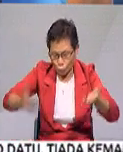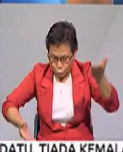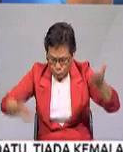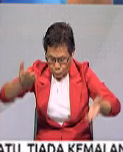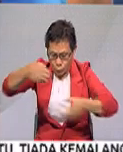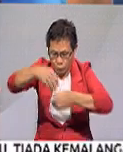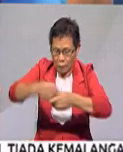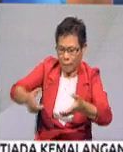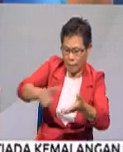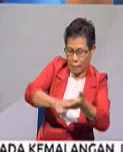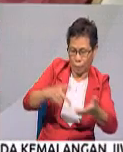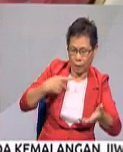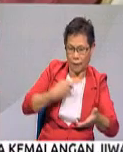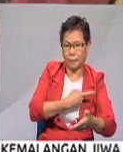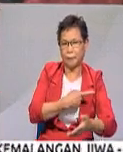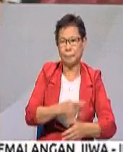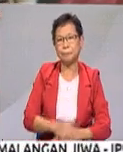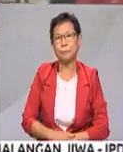dalam laporan kami.